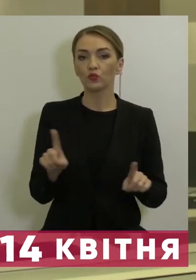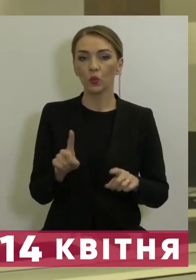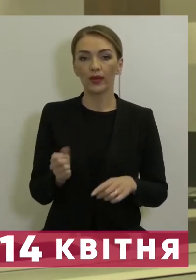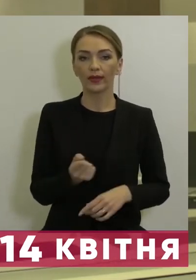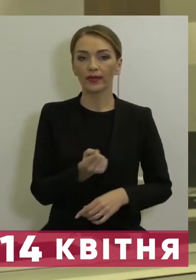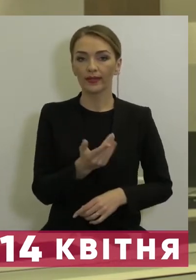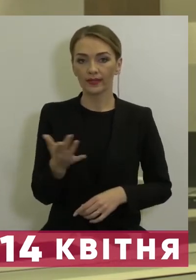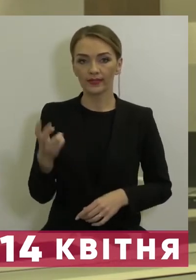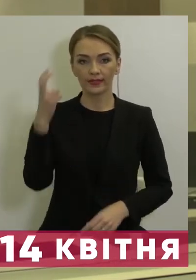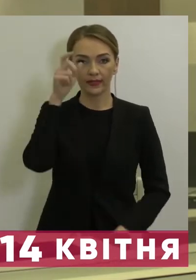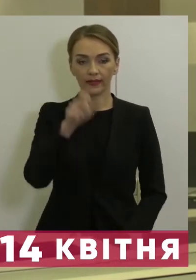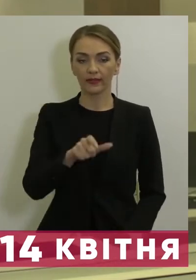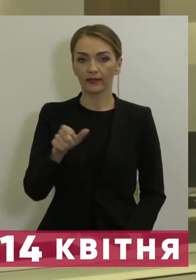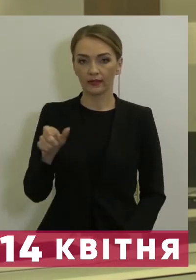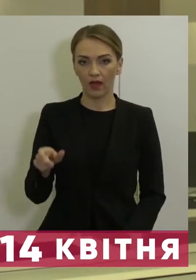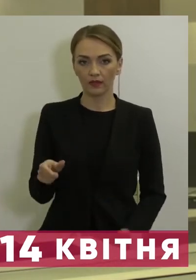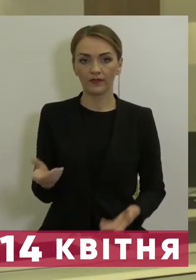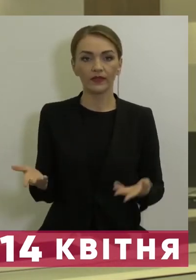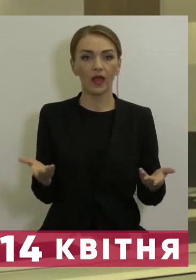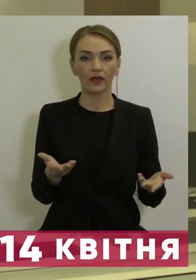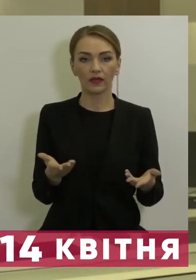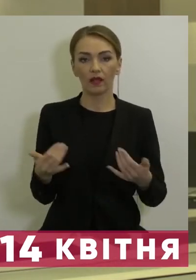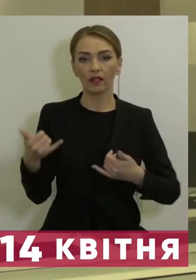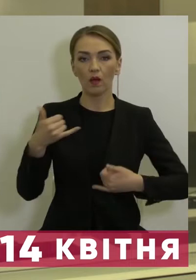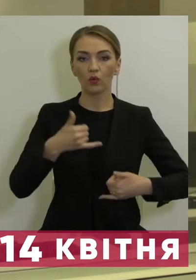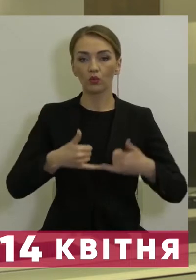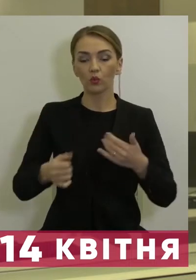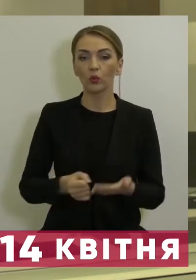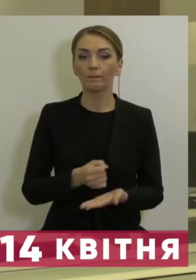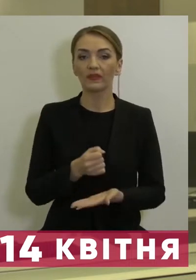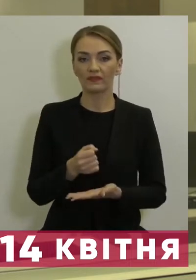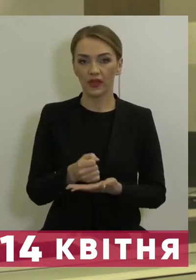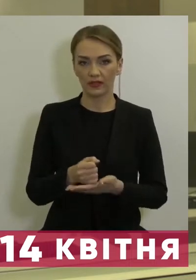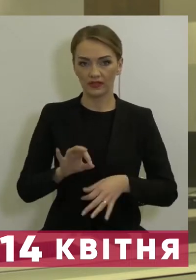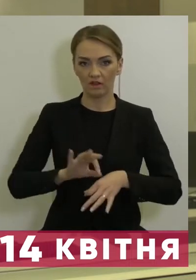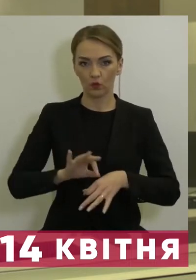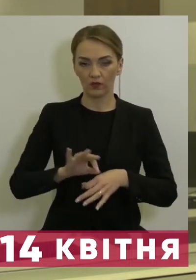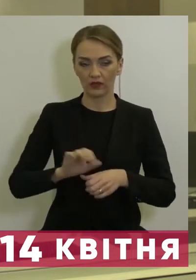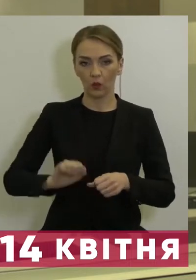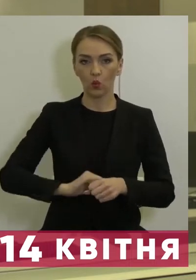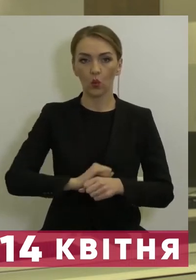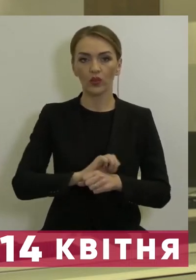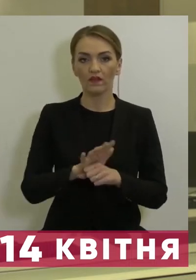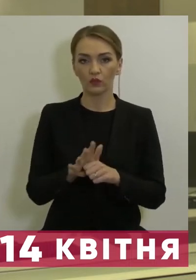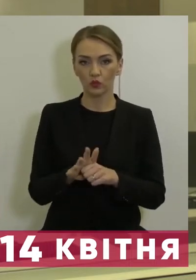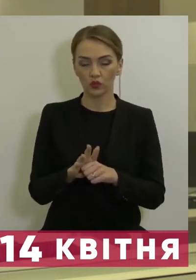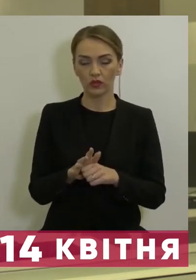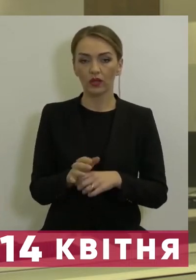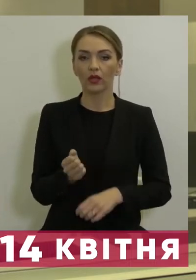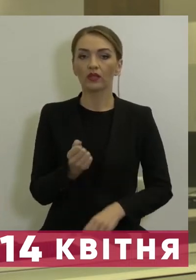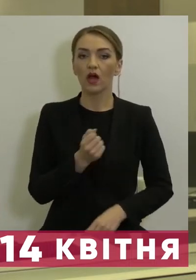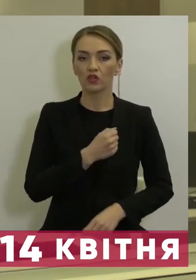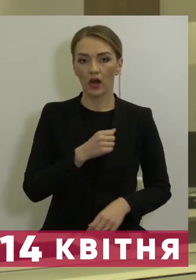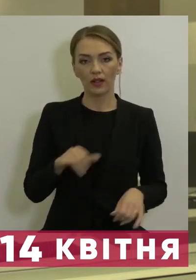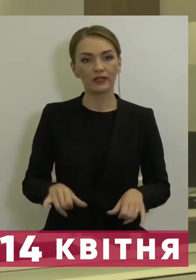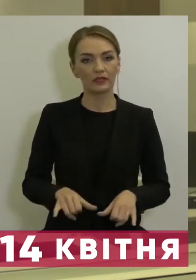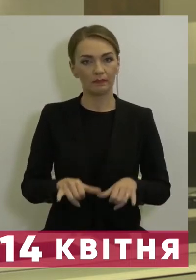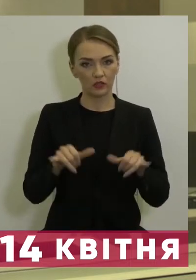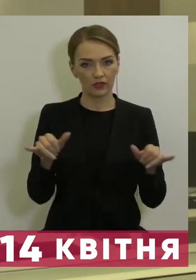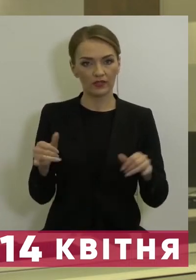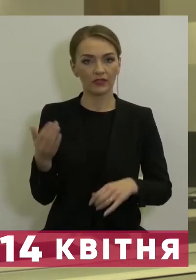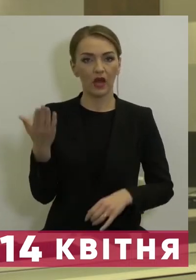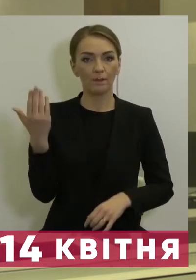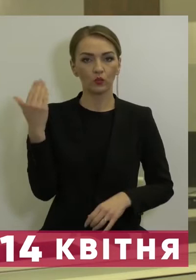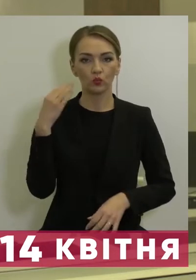що кількість киян, у яких лабораторно підтвердили захворювання на коронавірус, на жаль, збільшилась